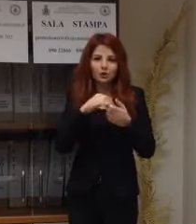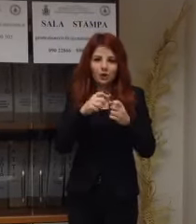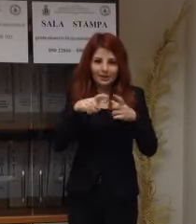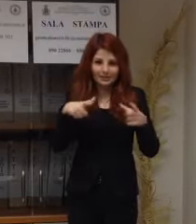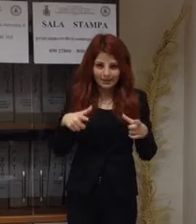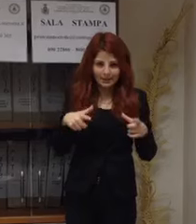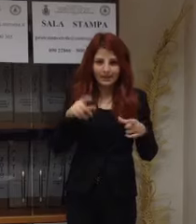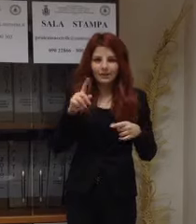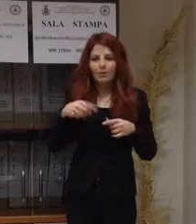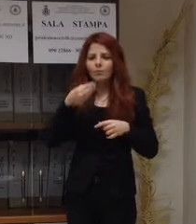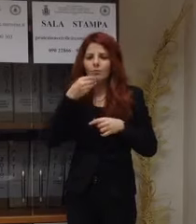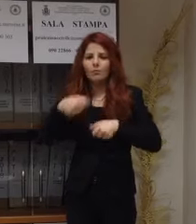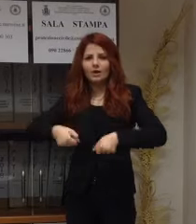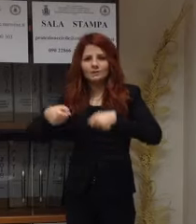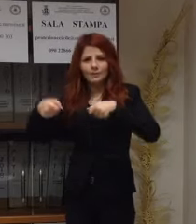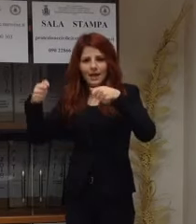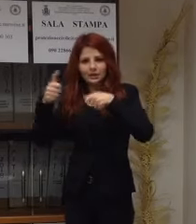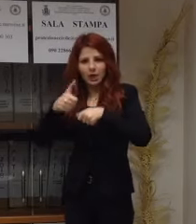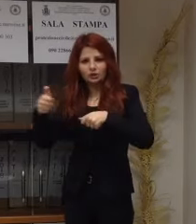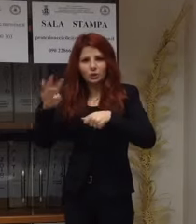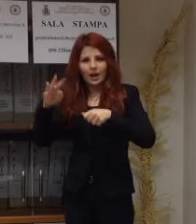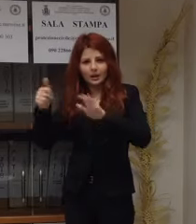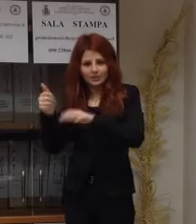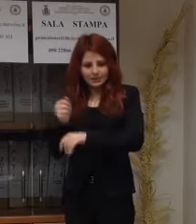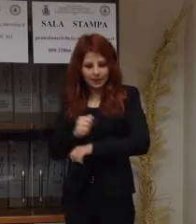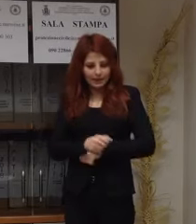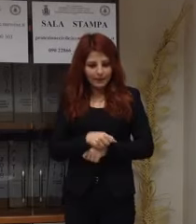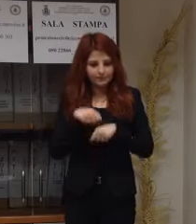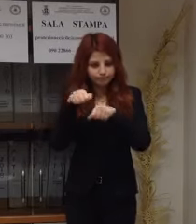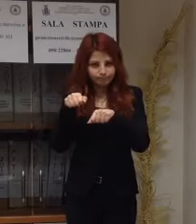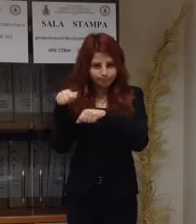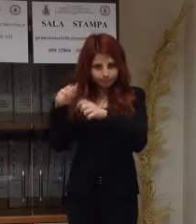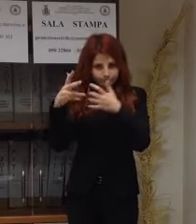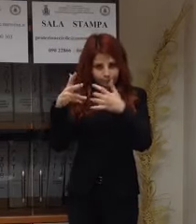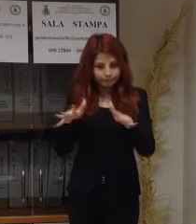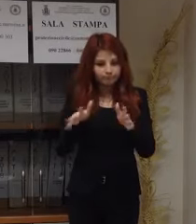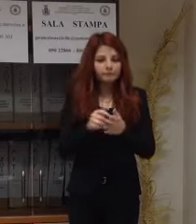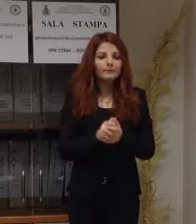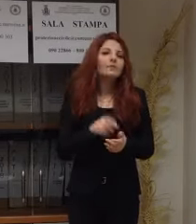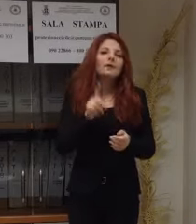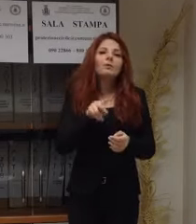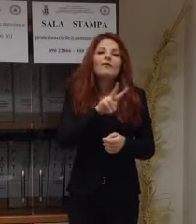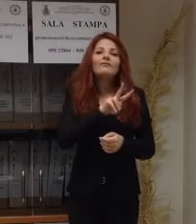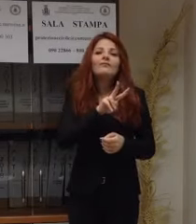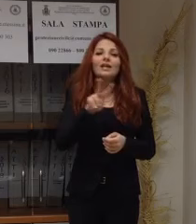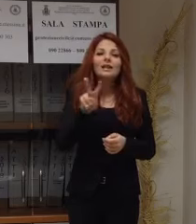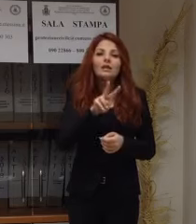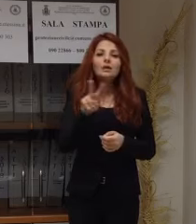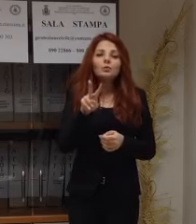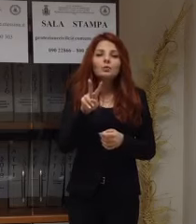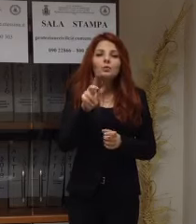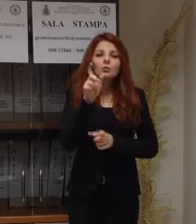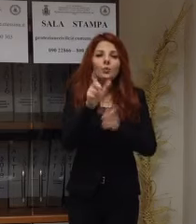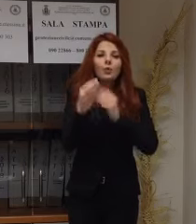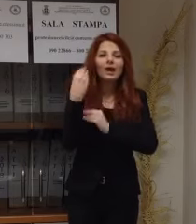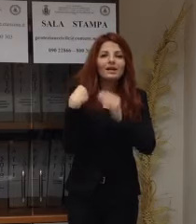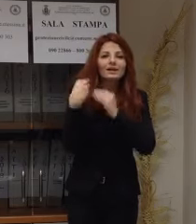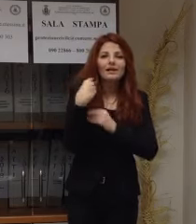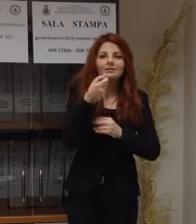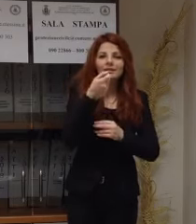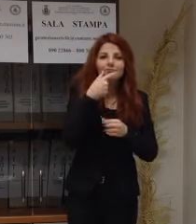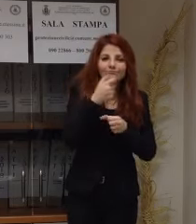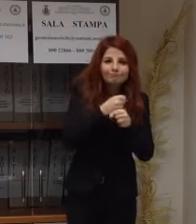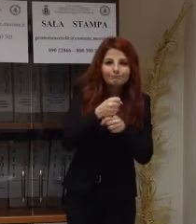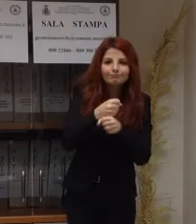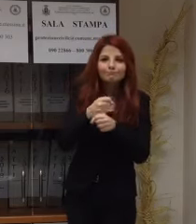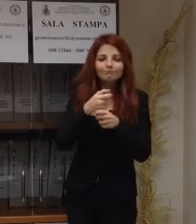inoltre state gestite 22 richieste di farmaci e presidi dal personale del segretariato